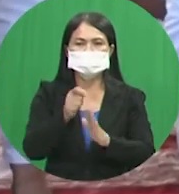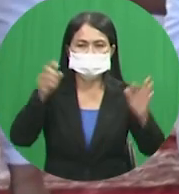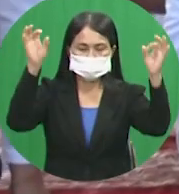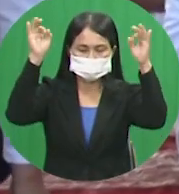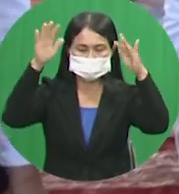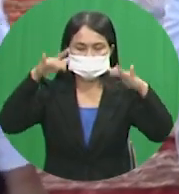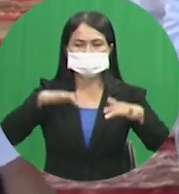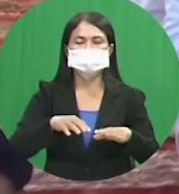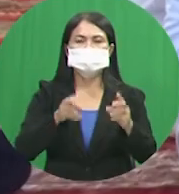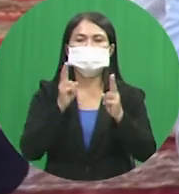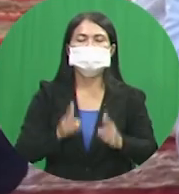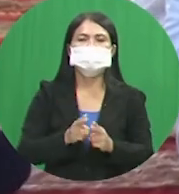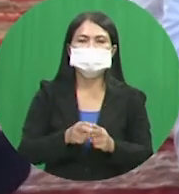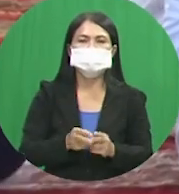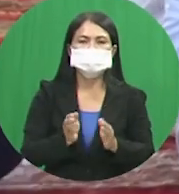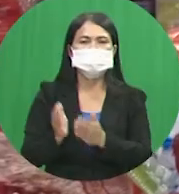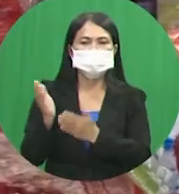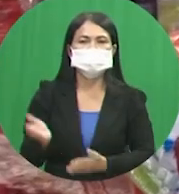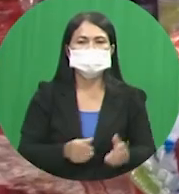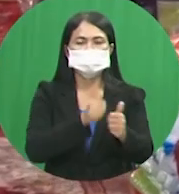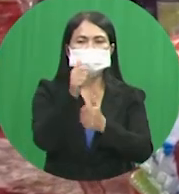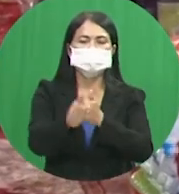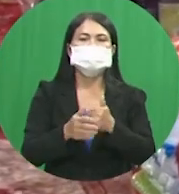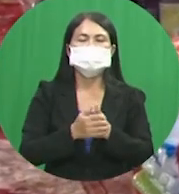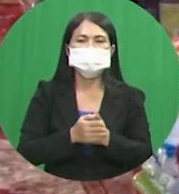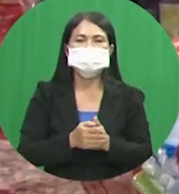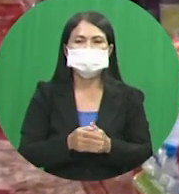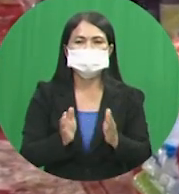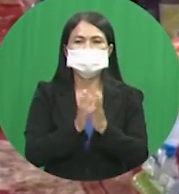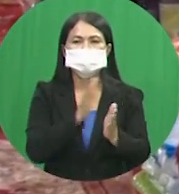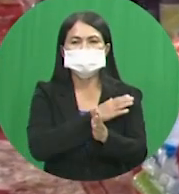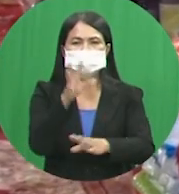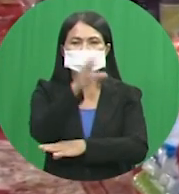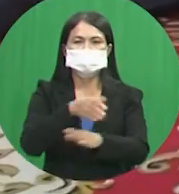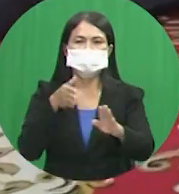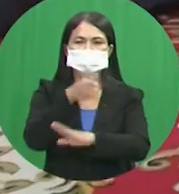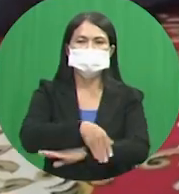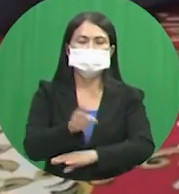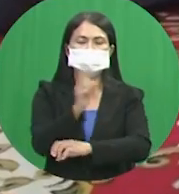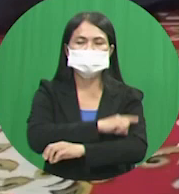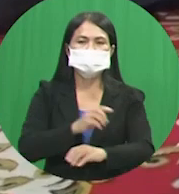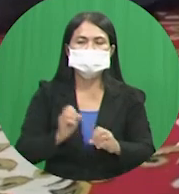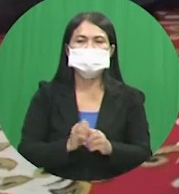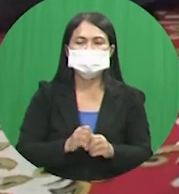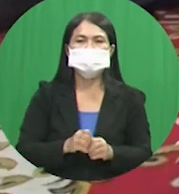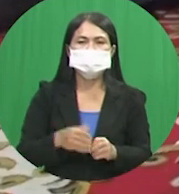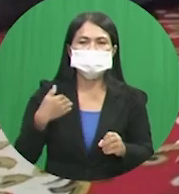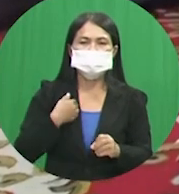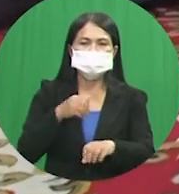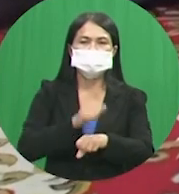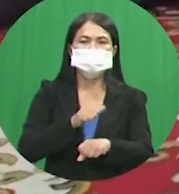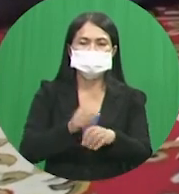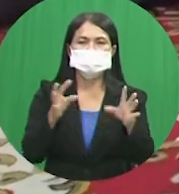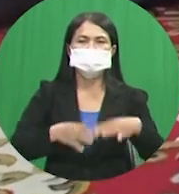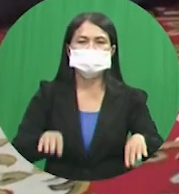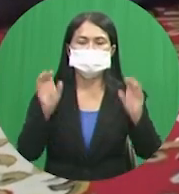พียงมันอนุญาตเอานิมนต์เตยตีฉงไงได้ดัดอริตรัยฉลองทั้งไงหนุ่มเลยหลึกแรงแต่มีเพียรกัจสำ